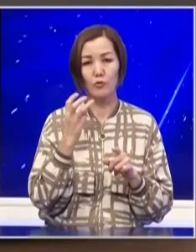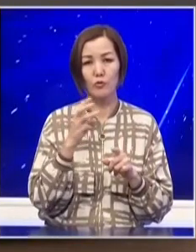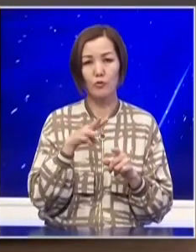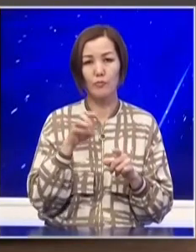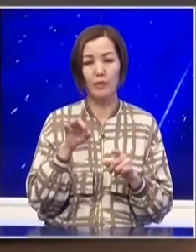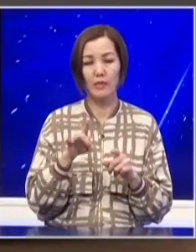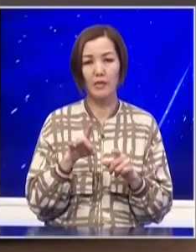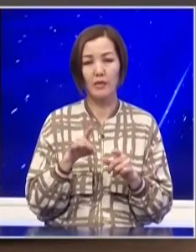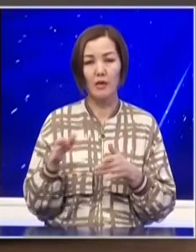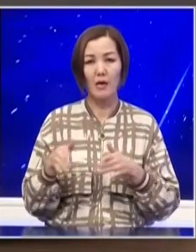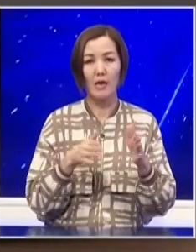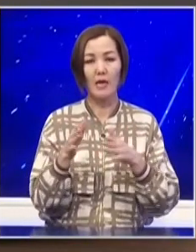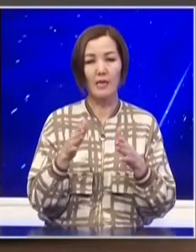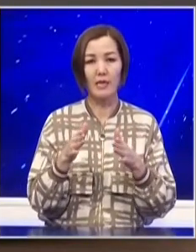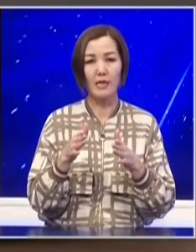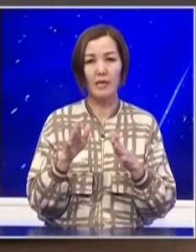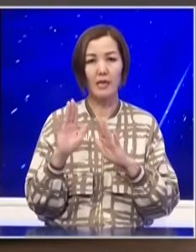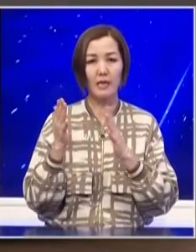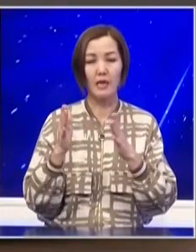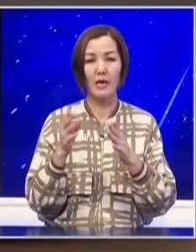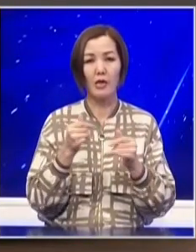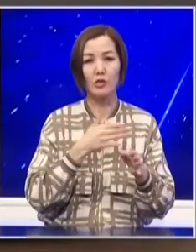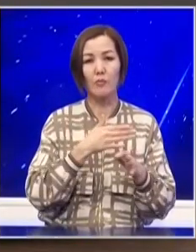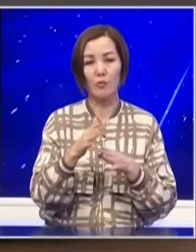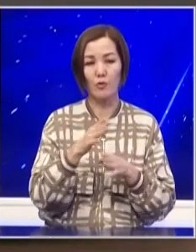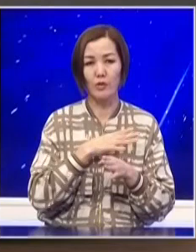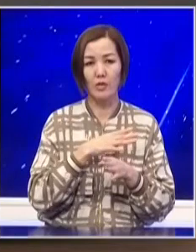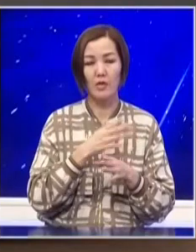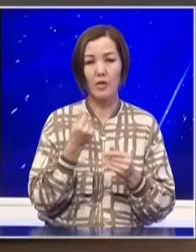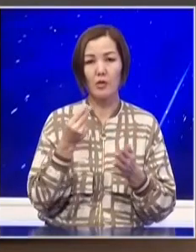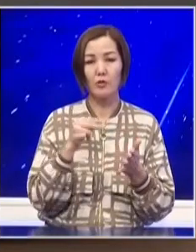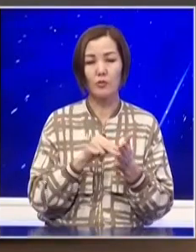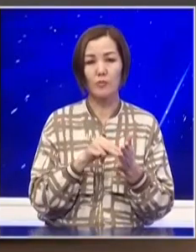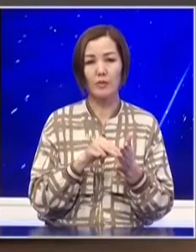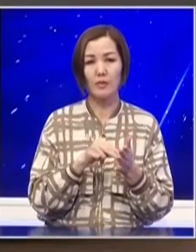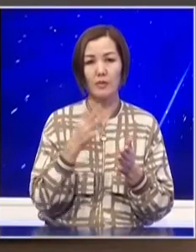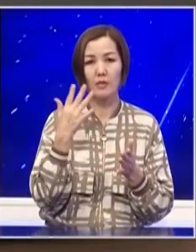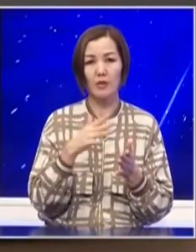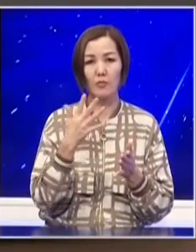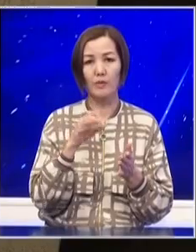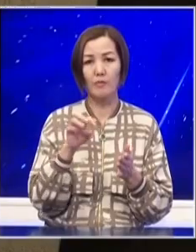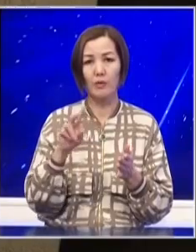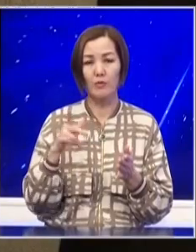аллеяға аллея жасалатын болды. Оған да қаражат бөлінді. Бұл қаражат сомасы 55 миллион